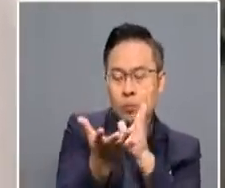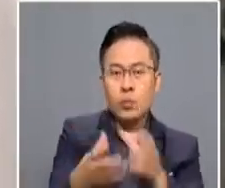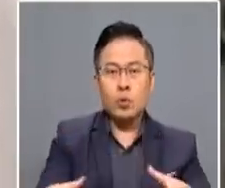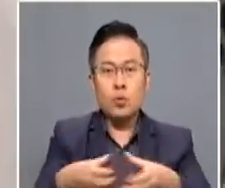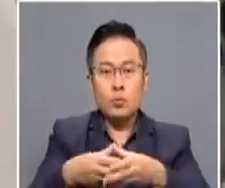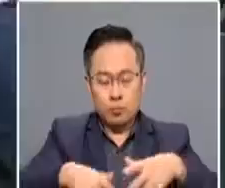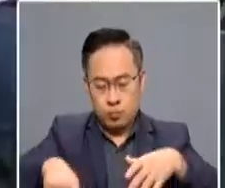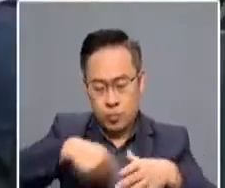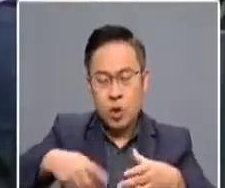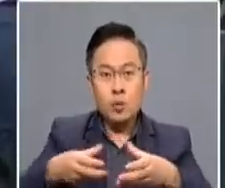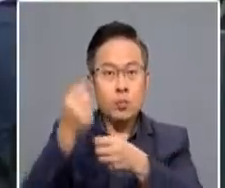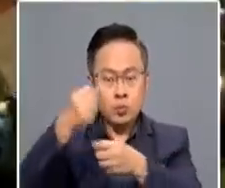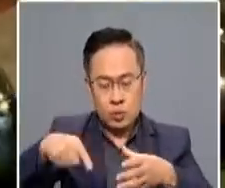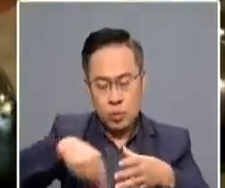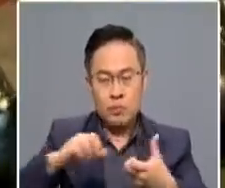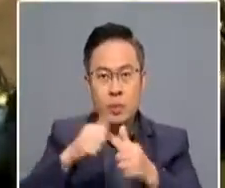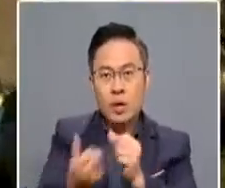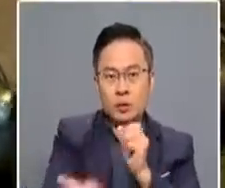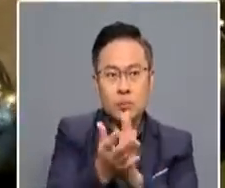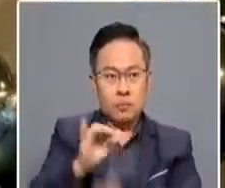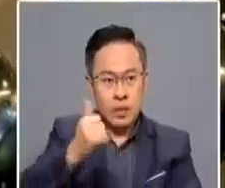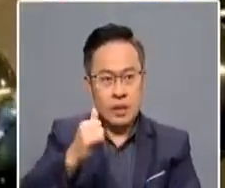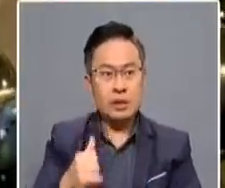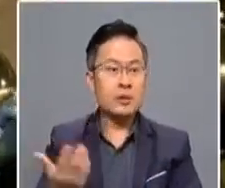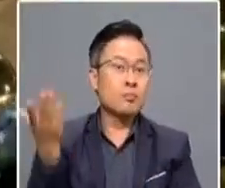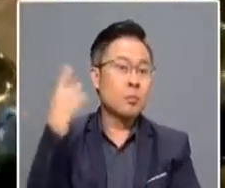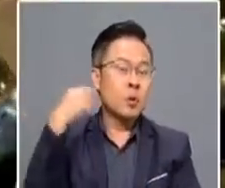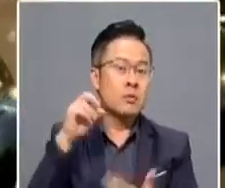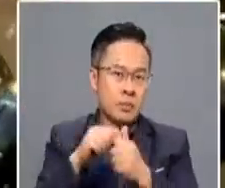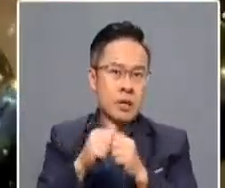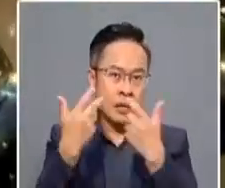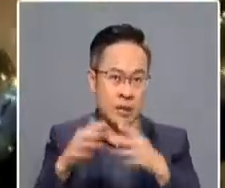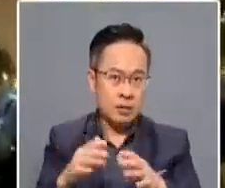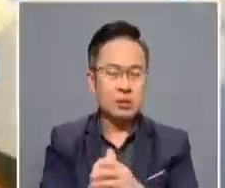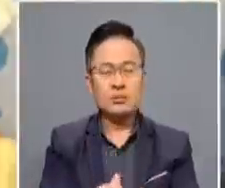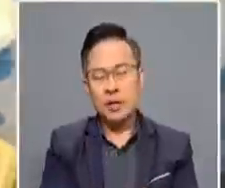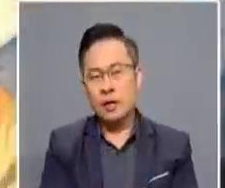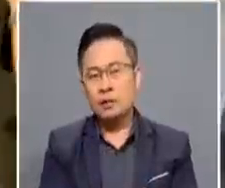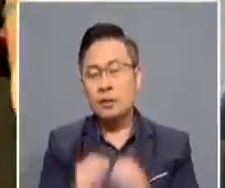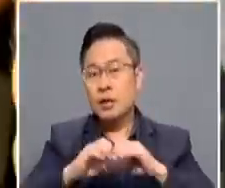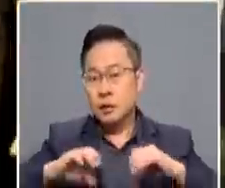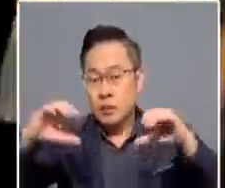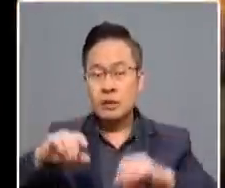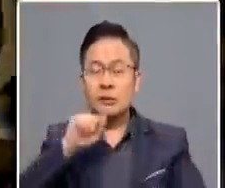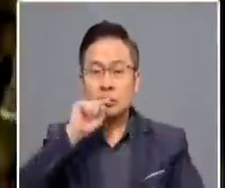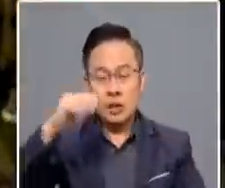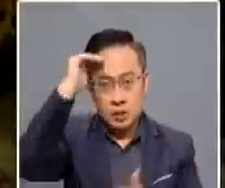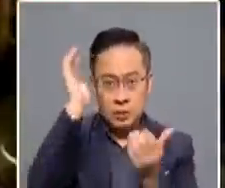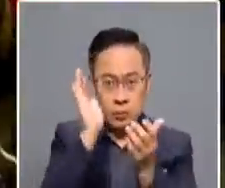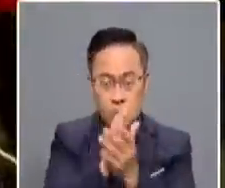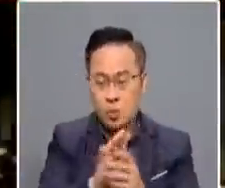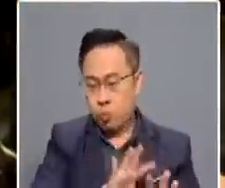กลุ่มผู้ชุมนุมด้วยเพราะเมื่อวานนี้เนี่ยก็ได้มีการเกิดเหตุขึ้นมาบ้างแล้วโดยรัฐบาลพยายามหลีกเลี่ยงการใช้กำลังให้มากที่สุด